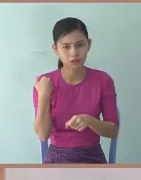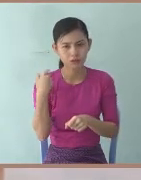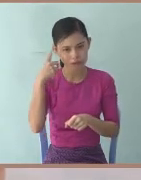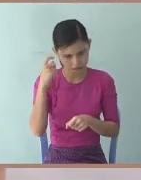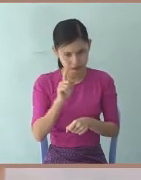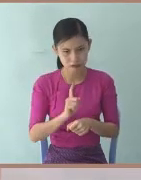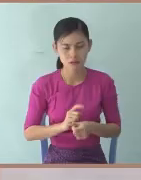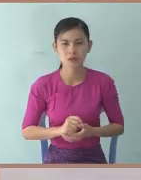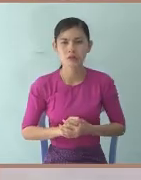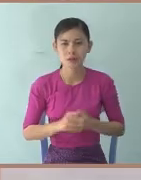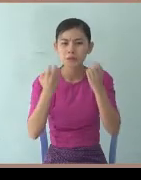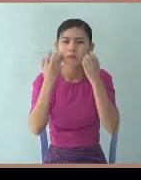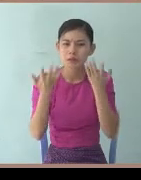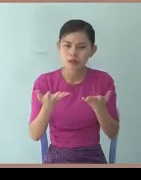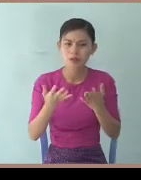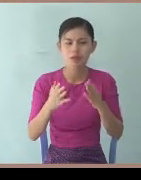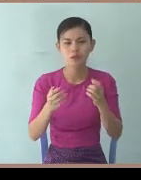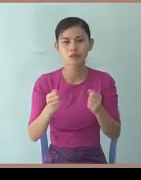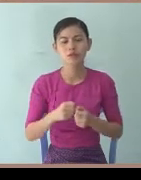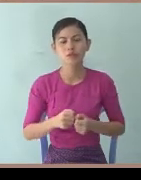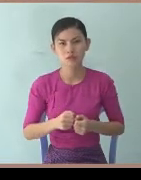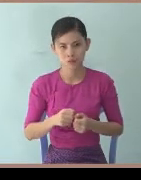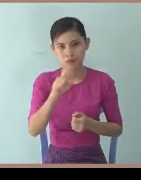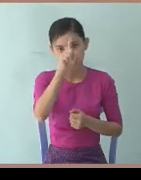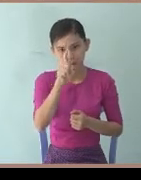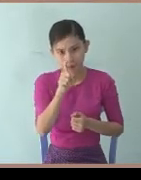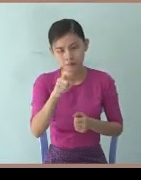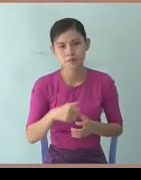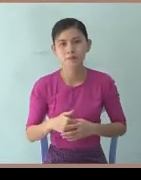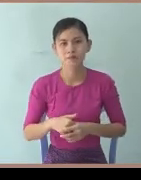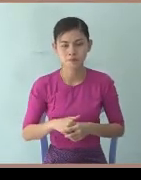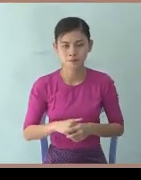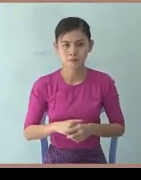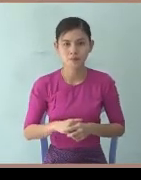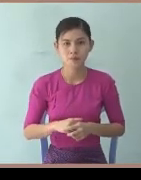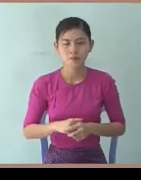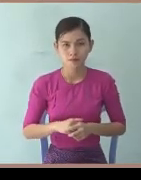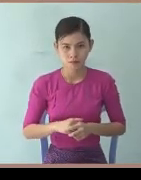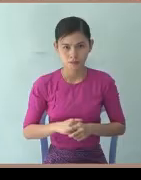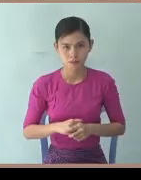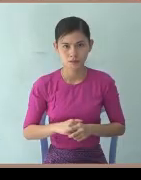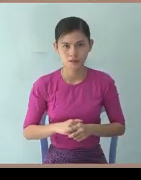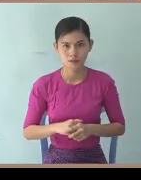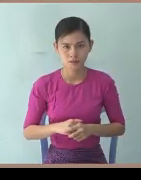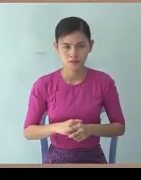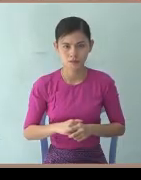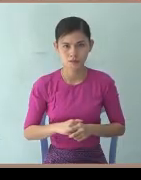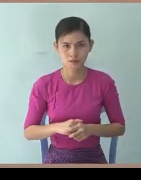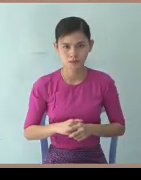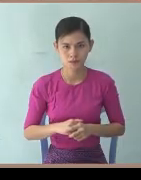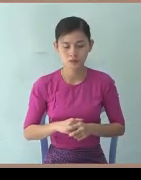တယ်။အဲဒါကြောင့်အဓိကအကြောင်းရင်းကဘာကြောင့်အဲ့လိုမျိုးတွေမလုပ်နိုင်ရတာလဲလို့ကျွန်တော်အနေနဲ့မေးချင်ပါတယ်။ပြီးရင်အခု